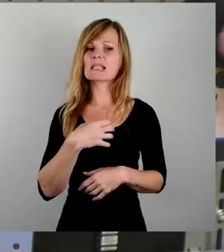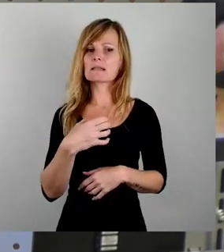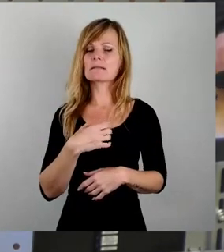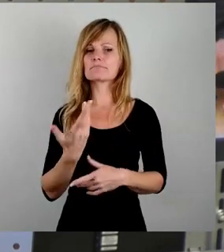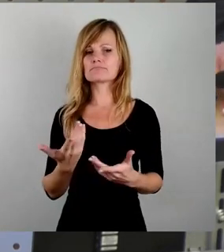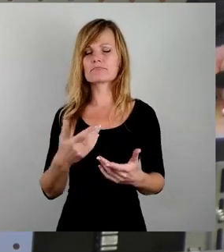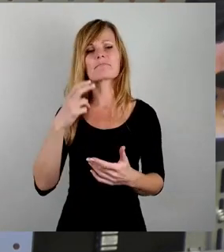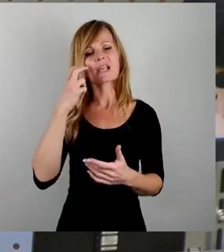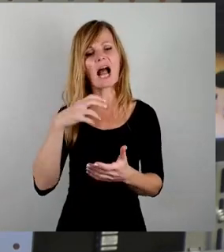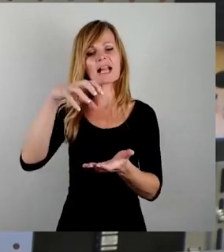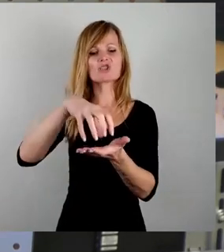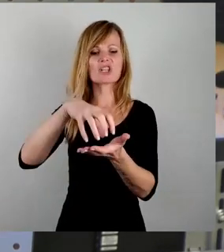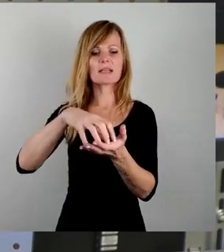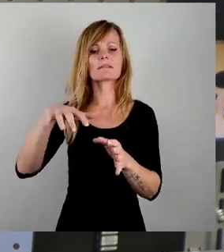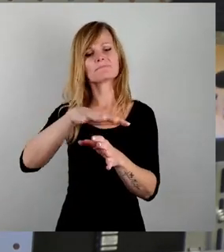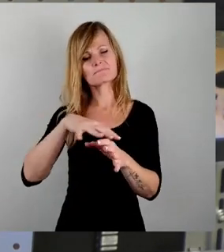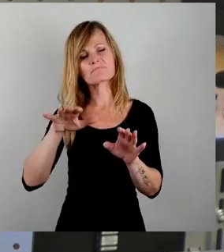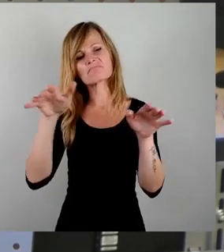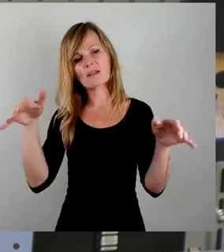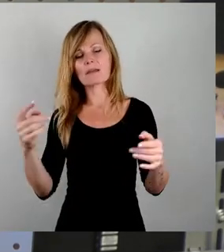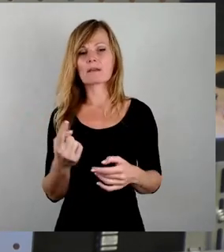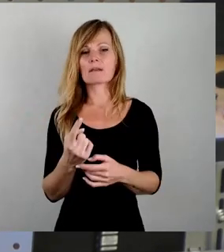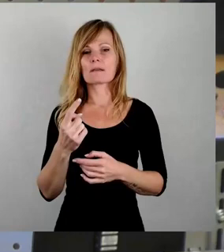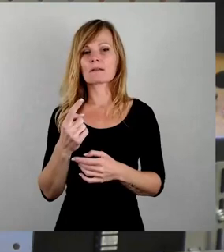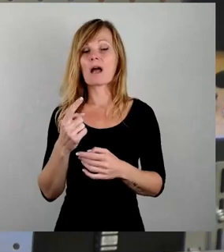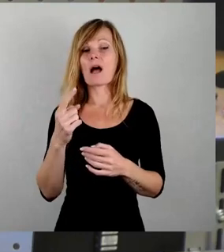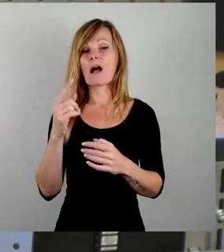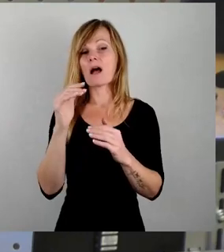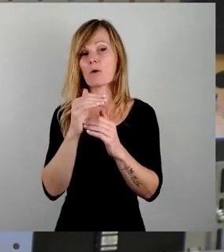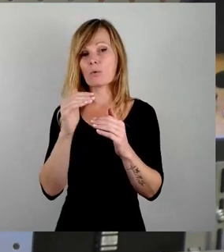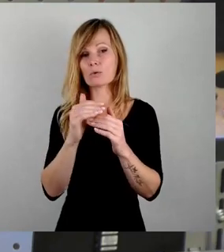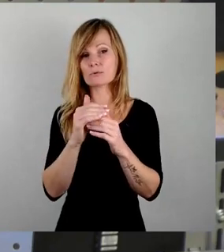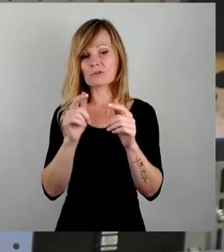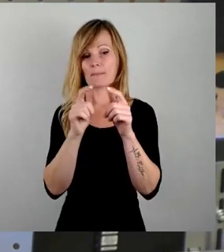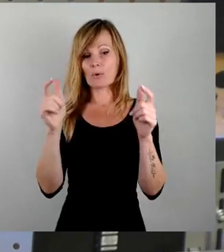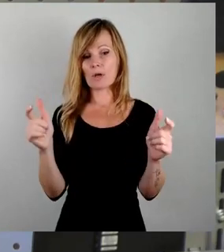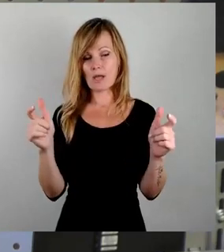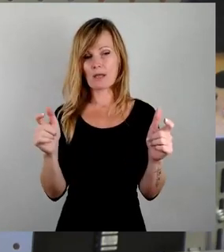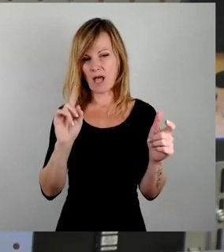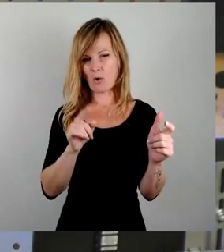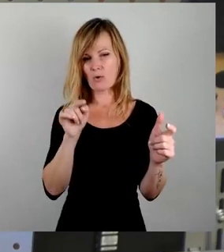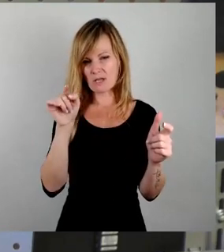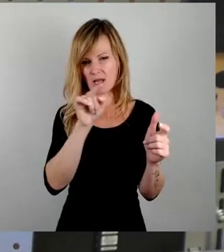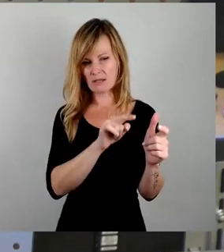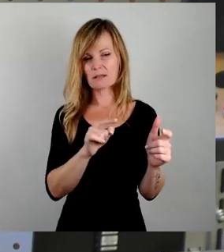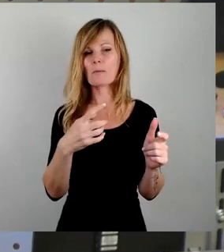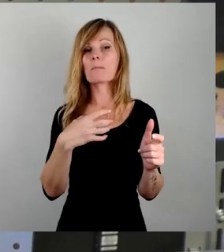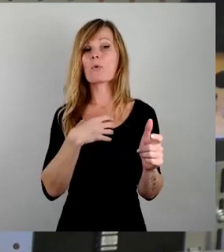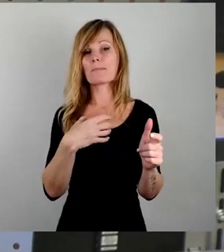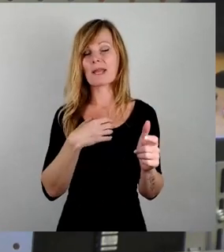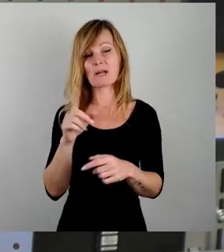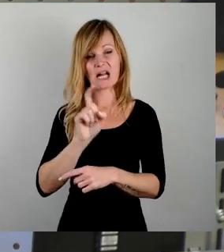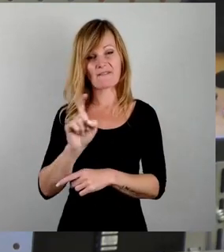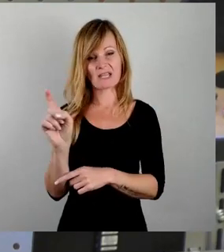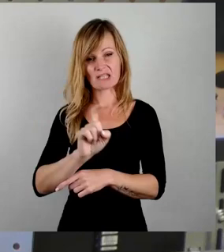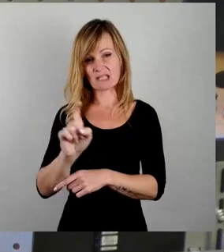obwohl wenn man die Augustusbrücke sich anschaut, auch die massives Graffiti- oder Schmierereienproblem hat. Ich